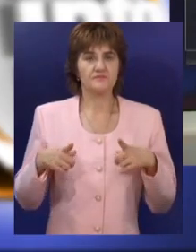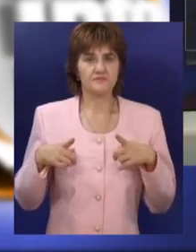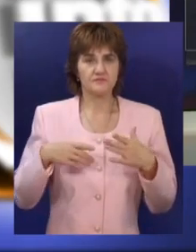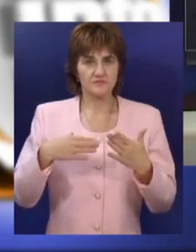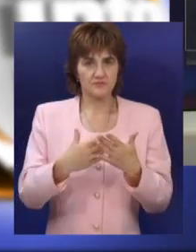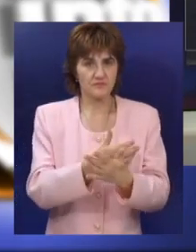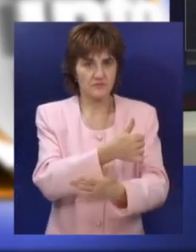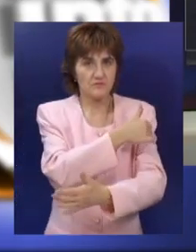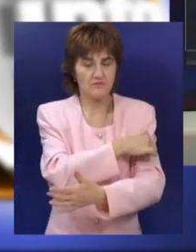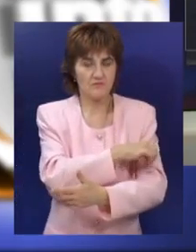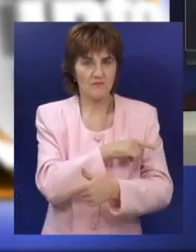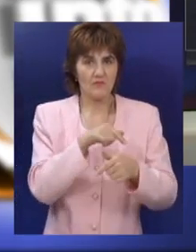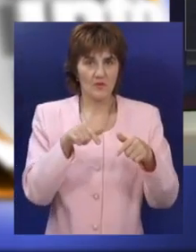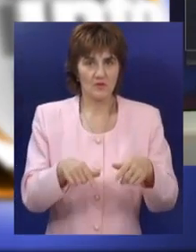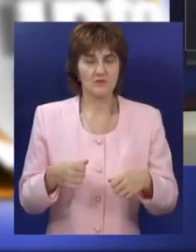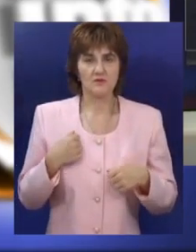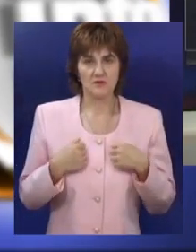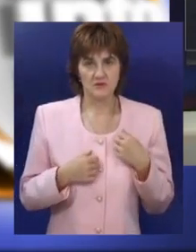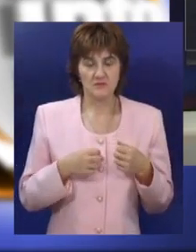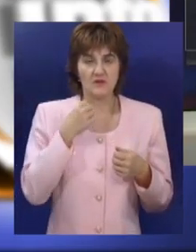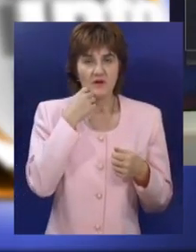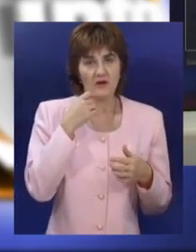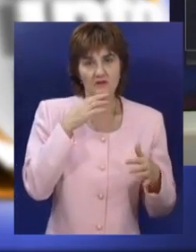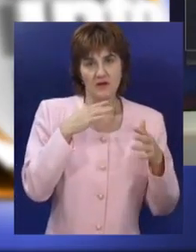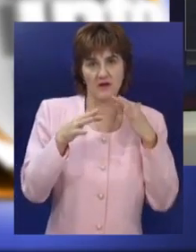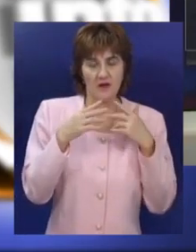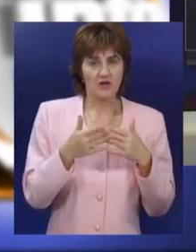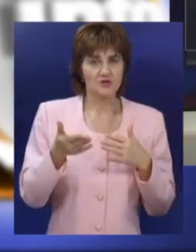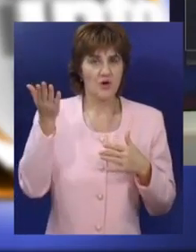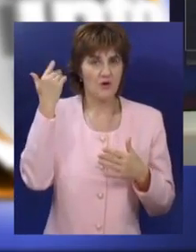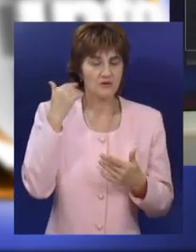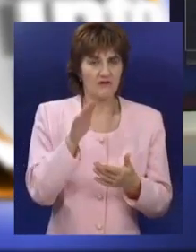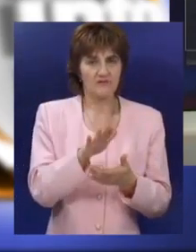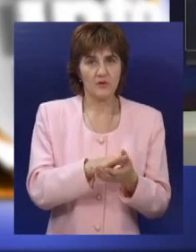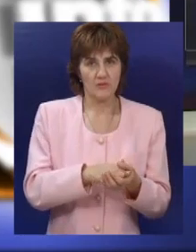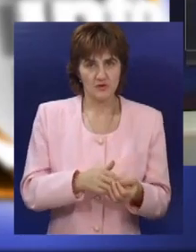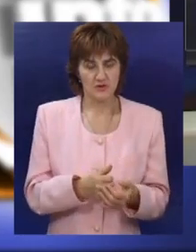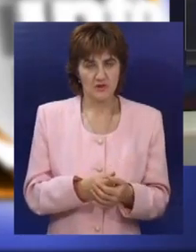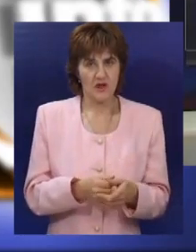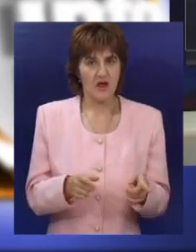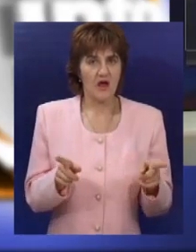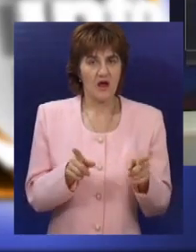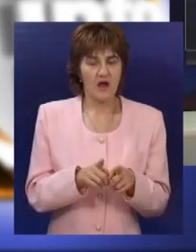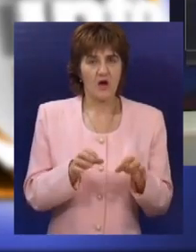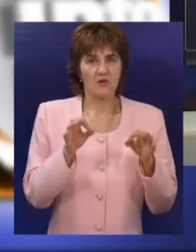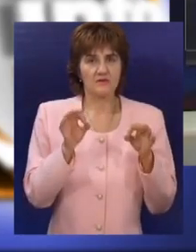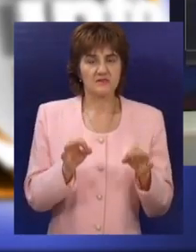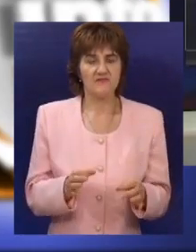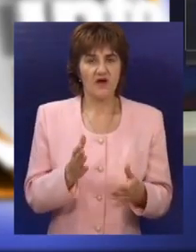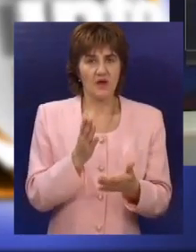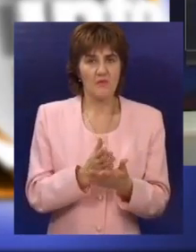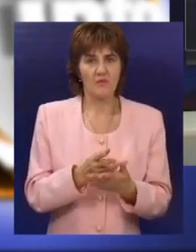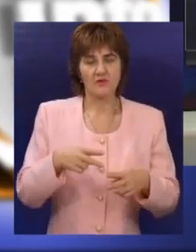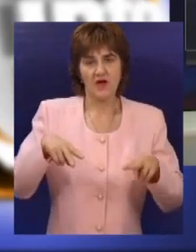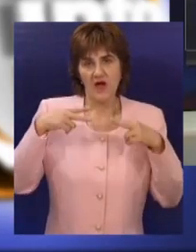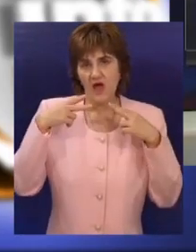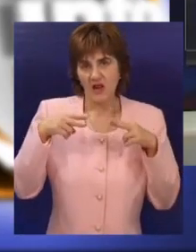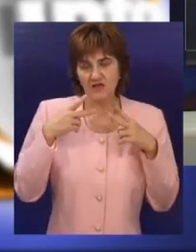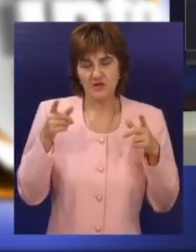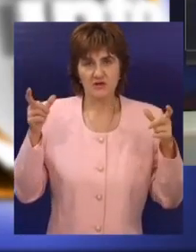Pripreme za doček nove godine u Subotici, bar kada je reč o organizatorima, odavno su već počele. Kao i svaki put u opticaju